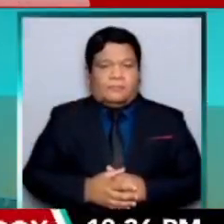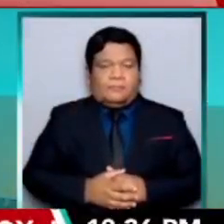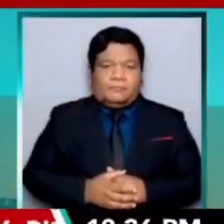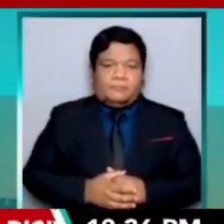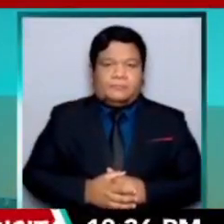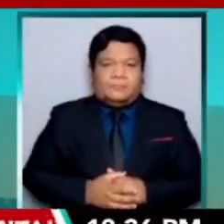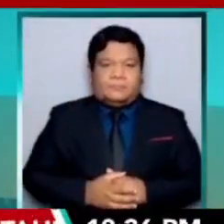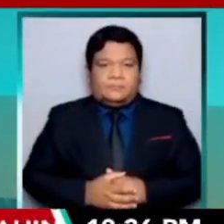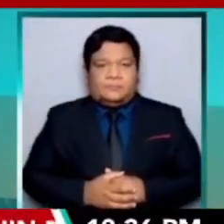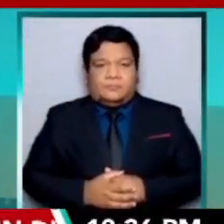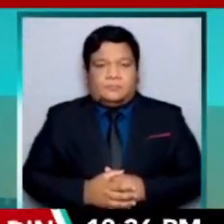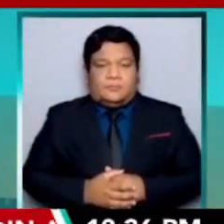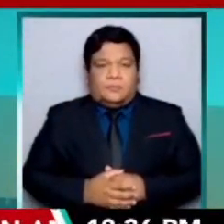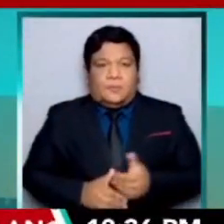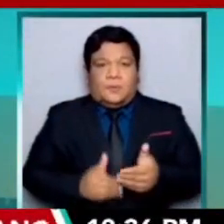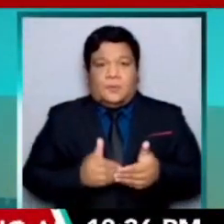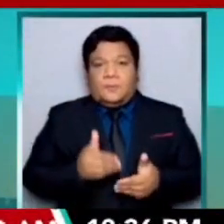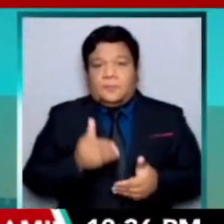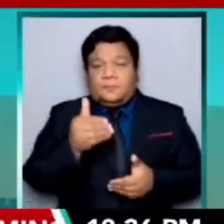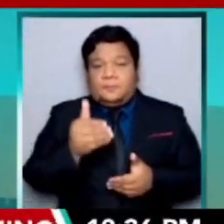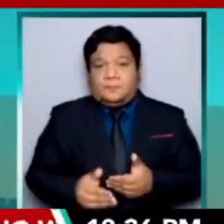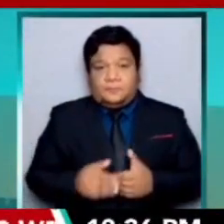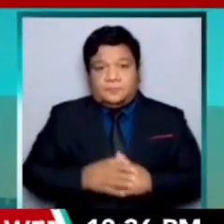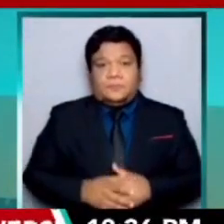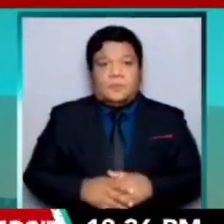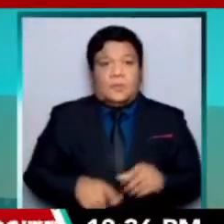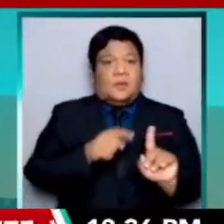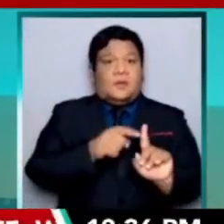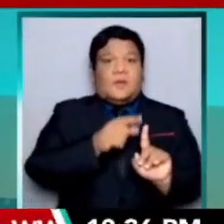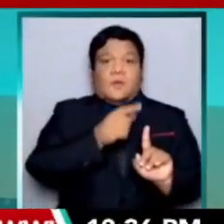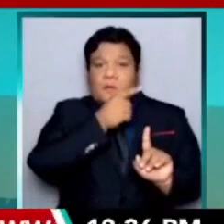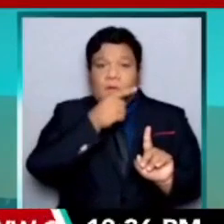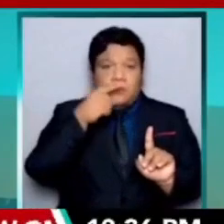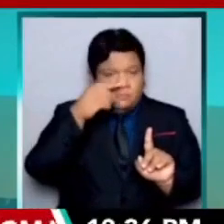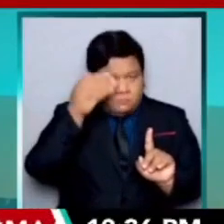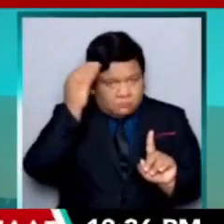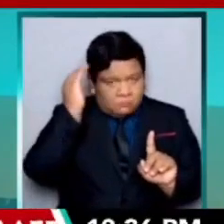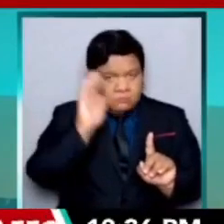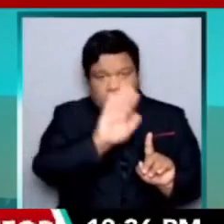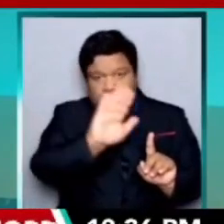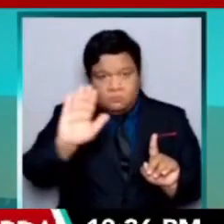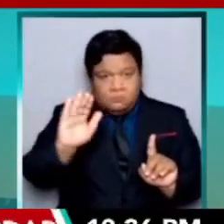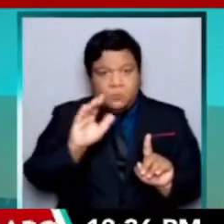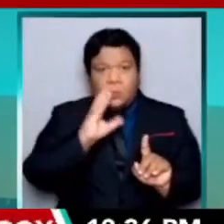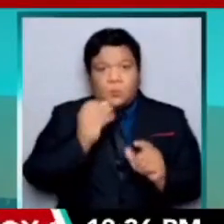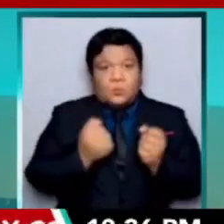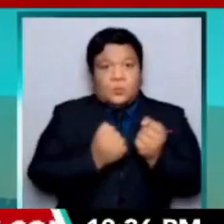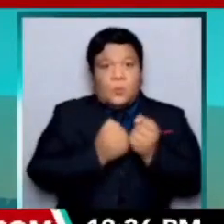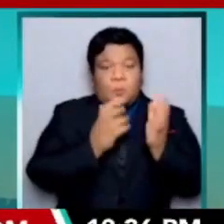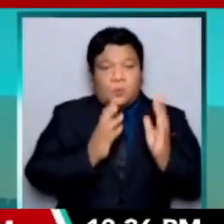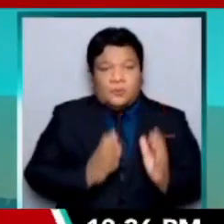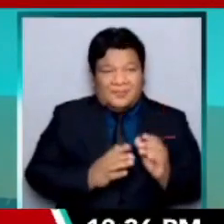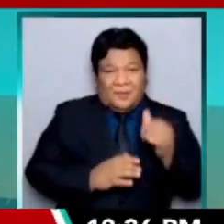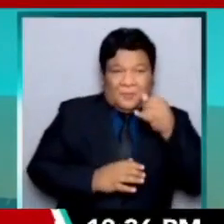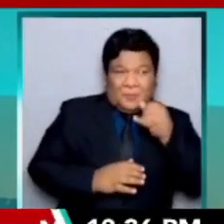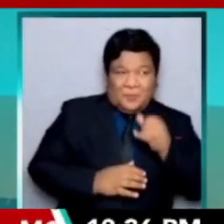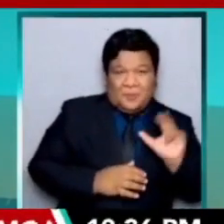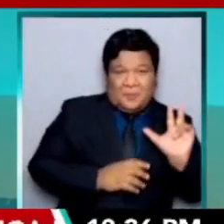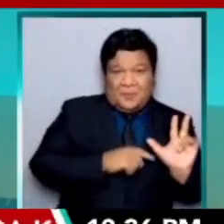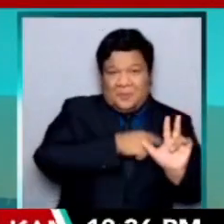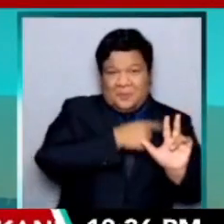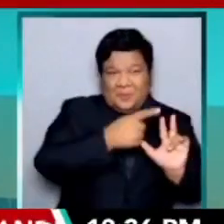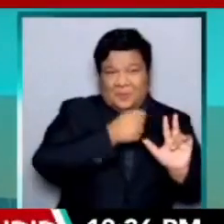May pakiusap si Vice President Lenny Robredo sa kanyang mga taga-suporta kasunod ng press conference kahapon ng tatlong presidential